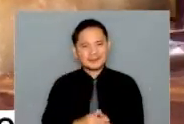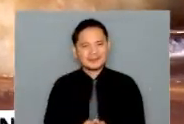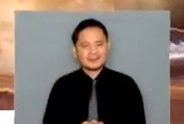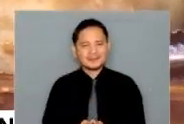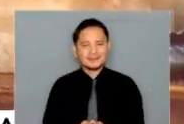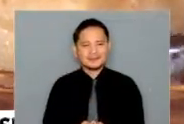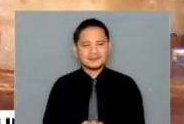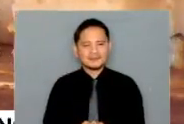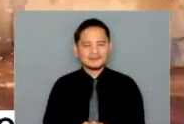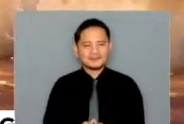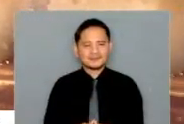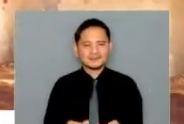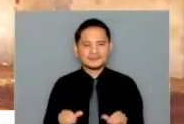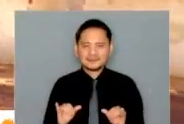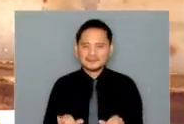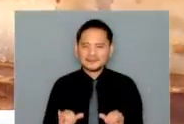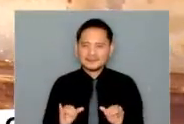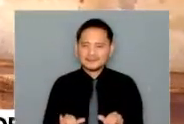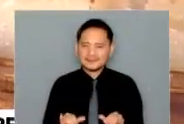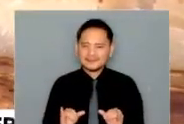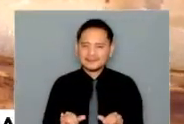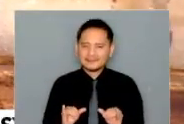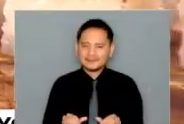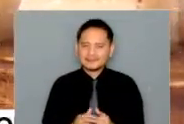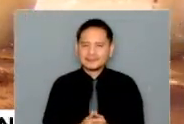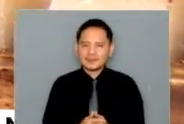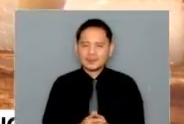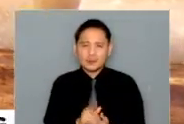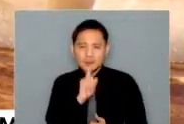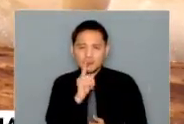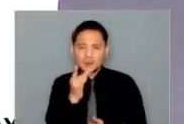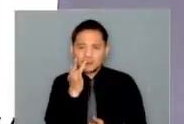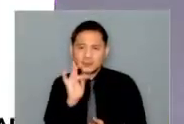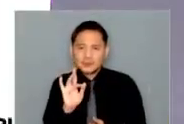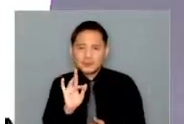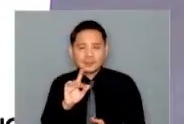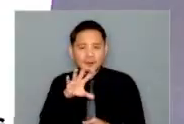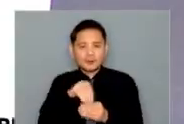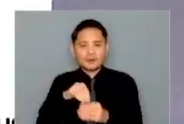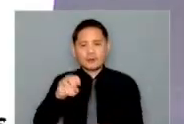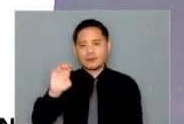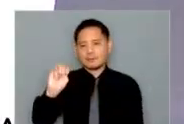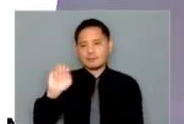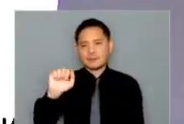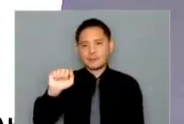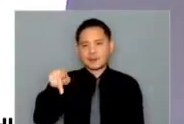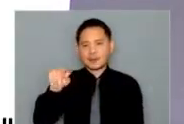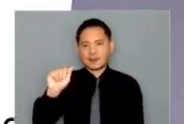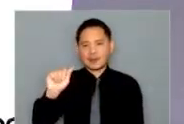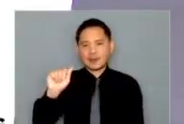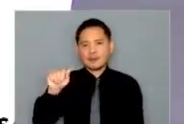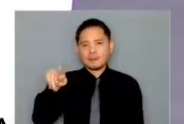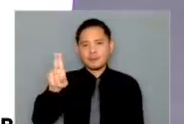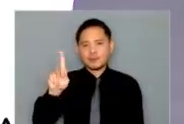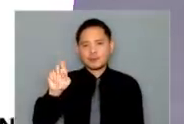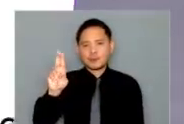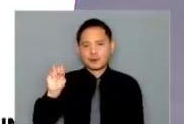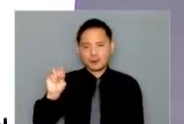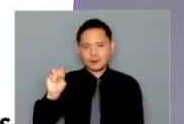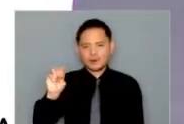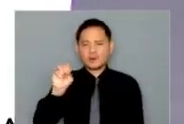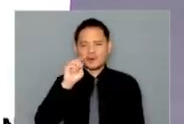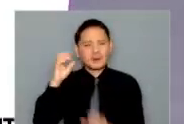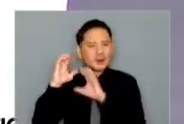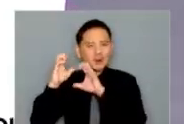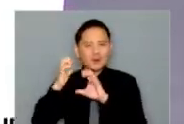na. Pero Mami Chiki, aminin mo, ang sarap na nilagyan nila na makapuno. Kakaiba yan. Hindi kakaiba. Yung iba ginagamit niyo. Parang may